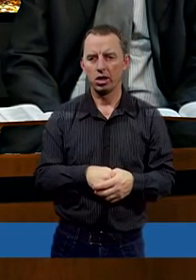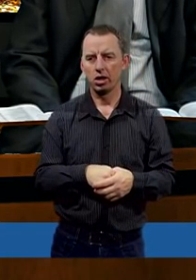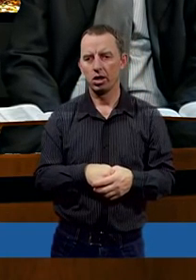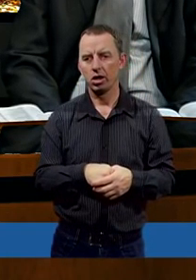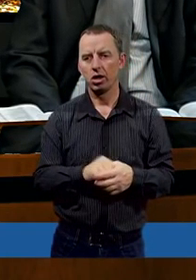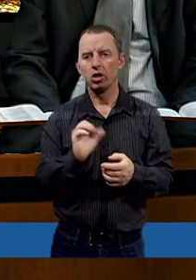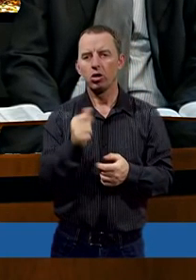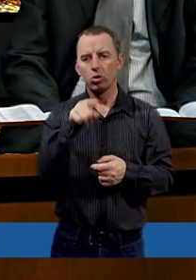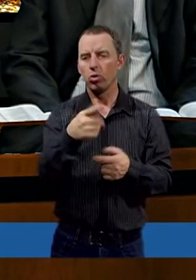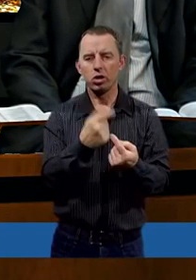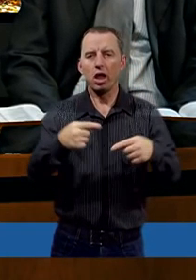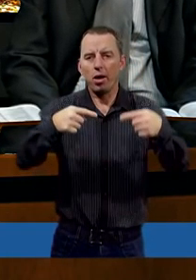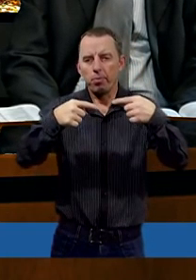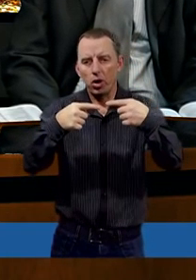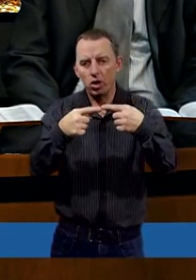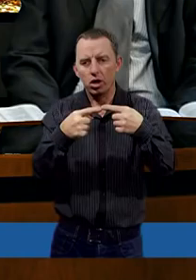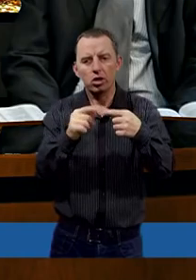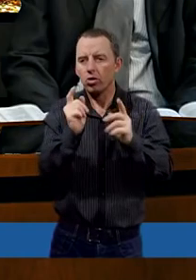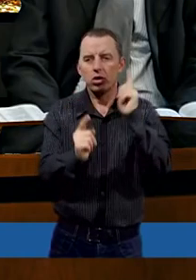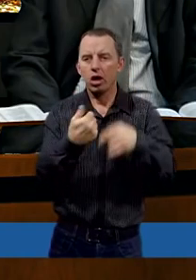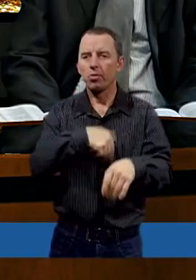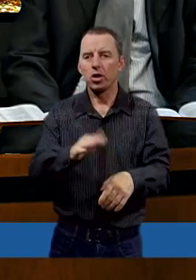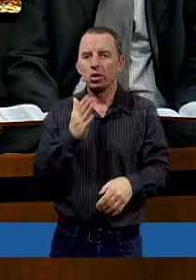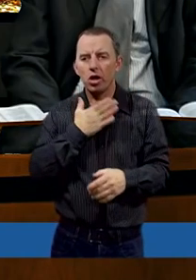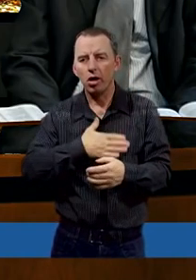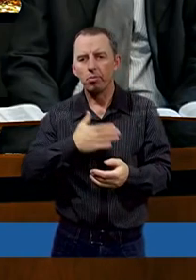Coś tu nie pasuje, bo nam się to nie podoba.